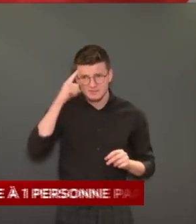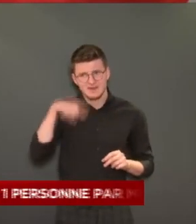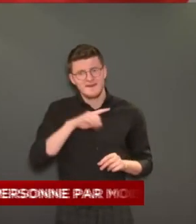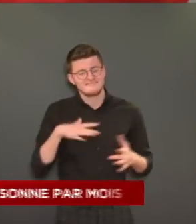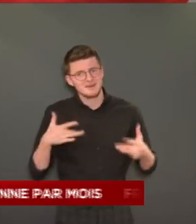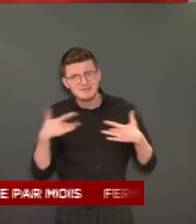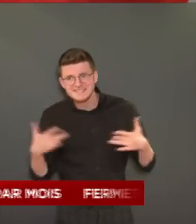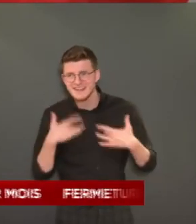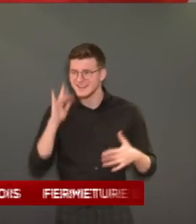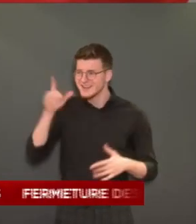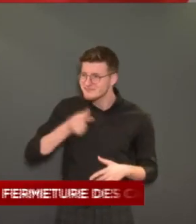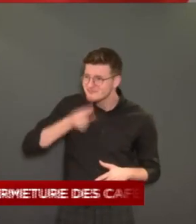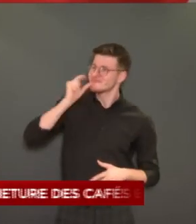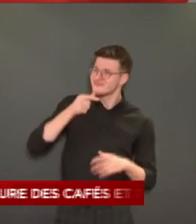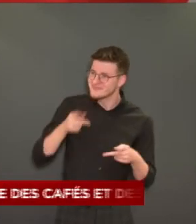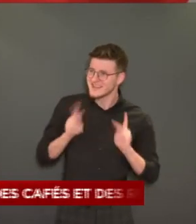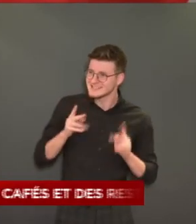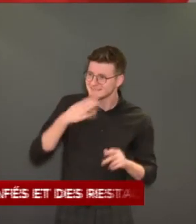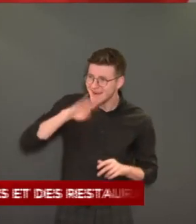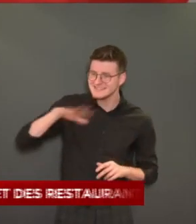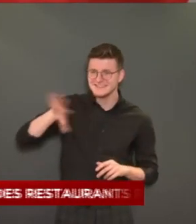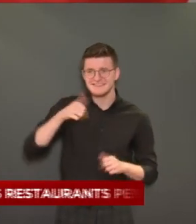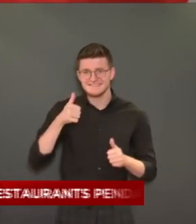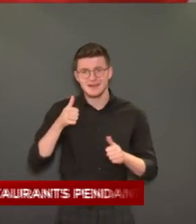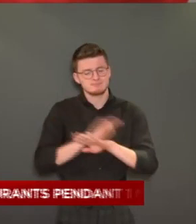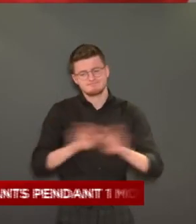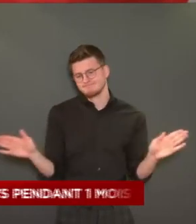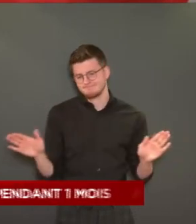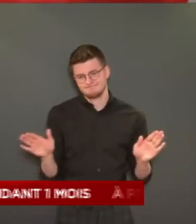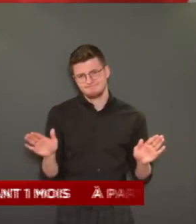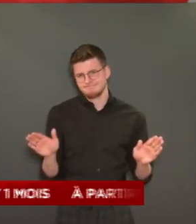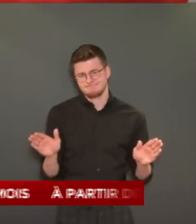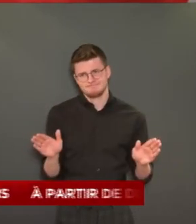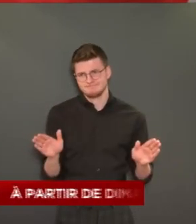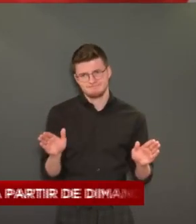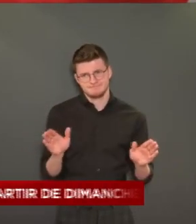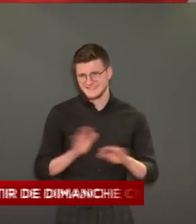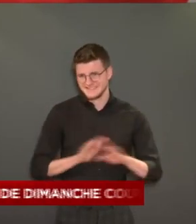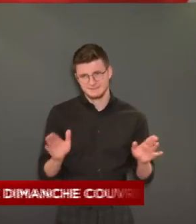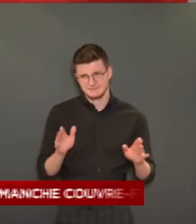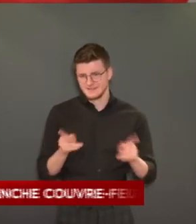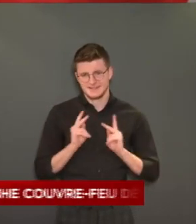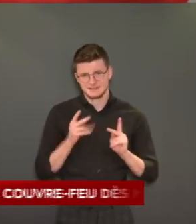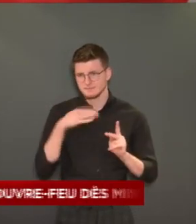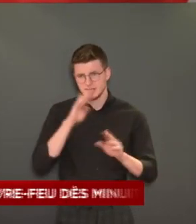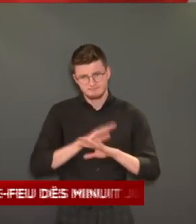monde sait qu'on aime bien les marchés de Noël, l'ambiance y est bonne, eh bien non, les marchés de Noël, ce sera non. Ce sera